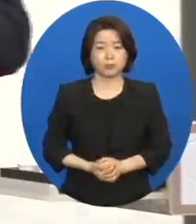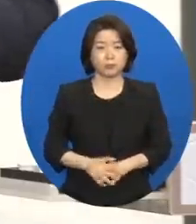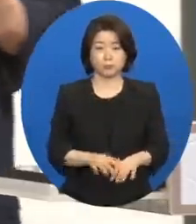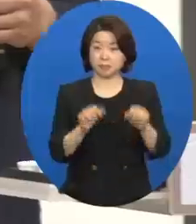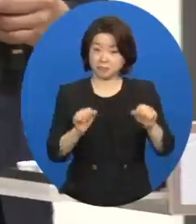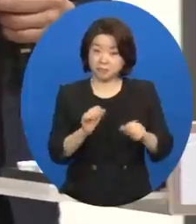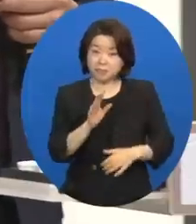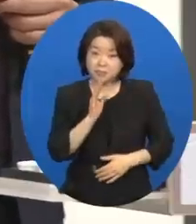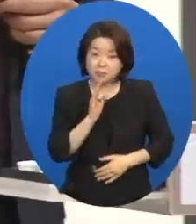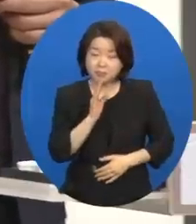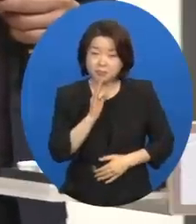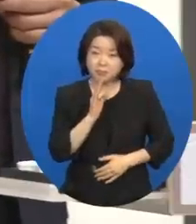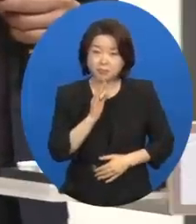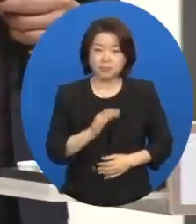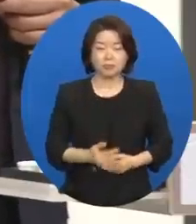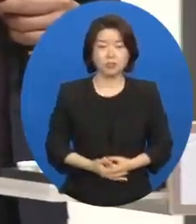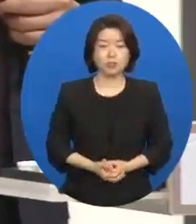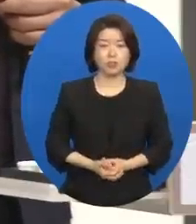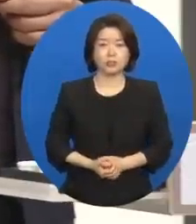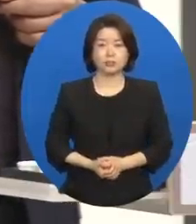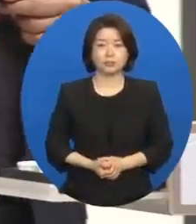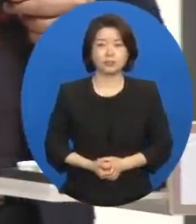안녕하시냐 묻지 않을 수가 없어요.